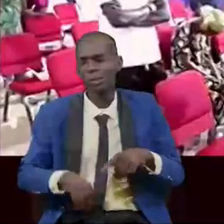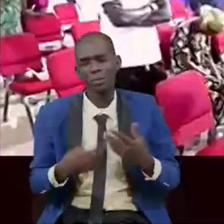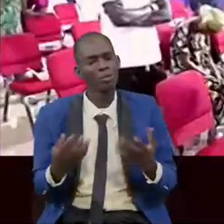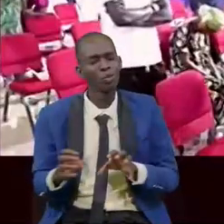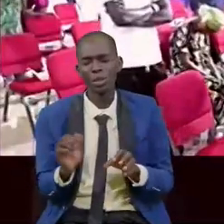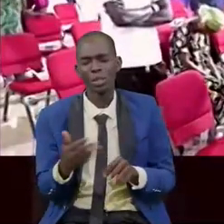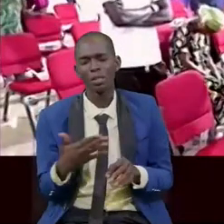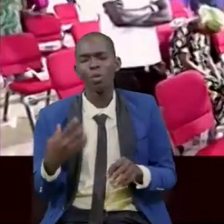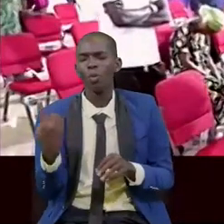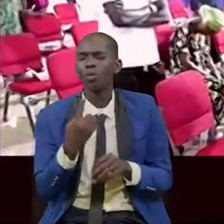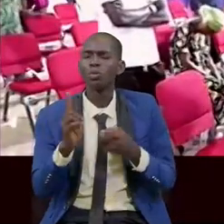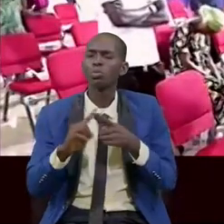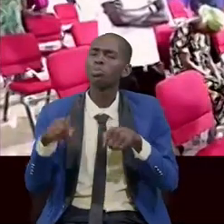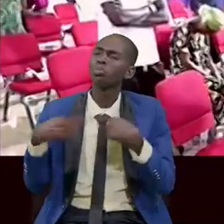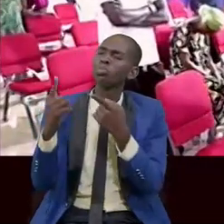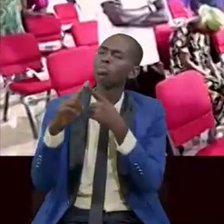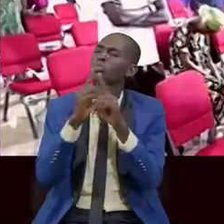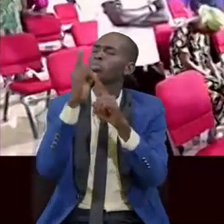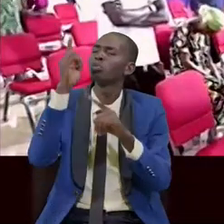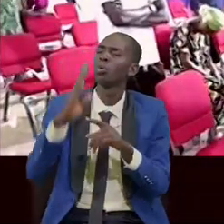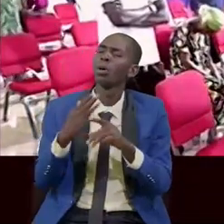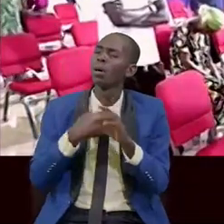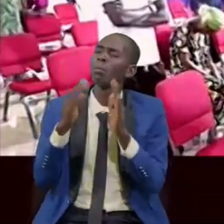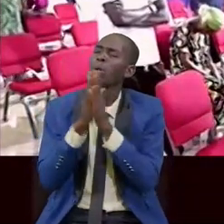Seigneur, voici comment j'étais.